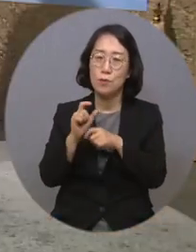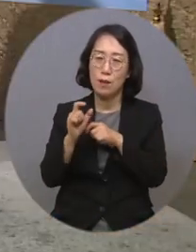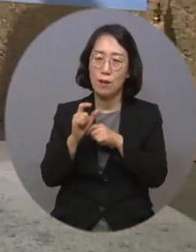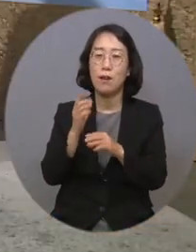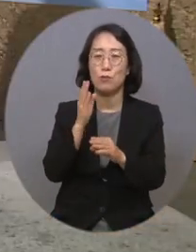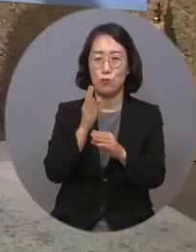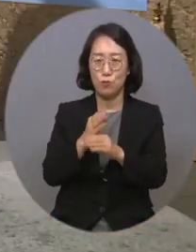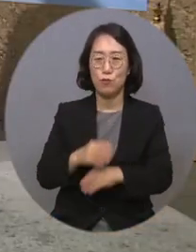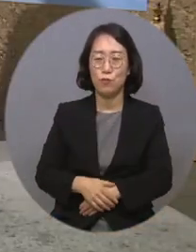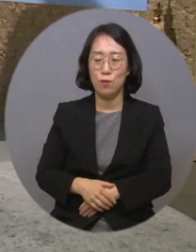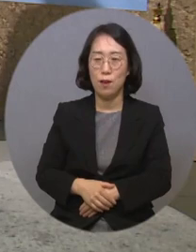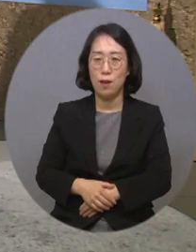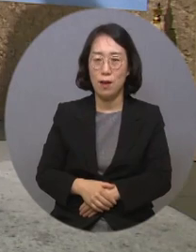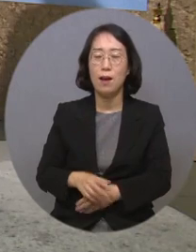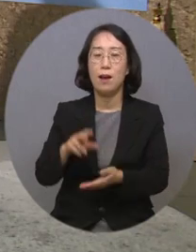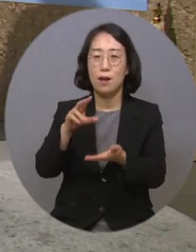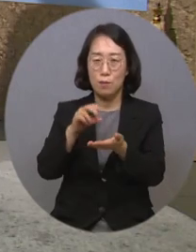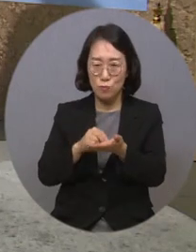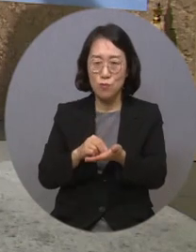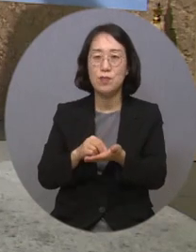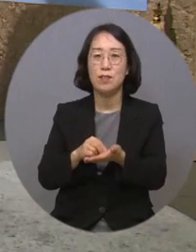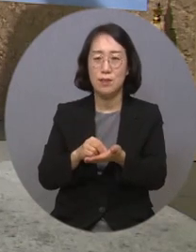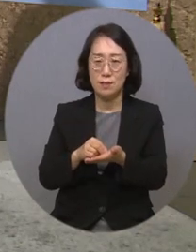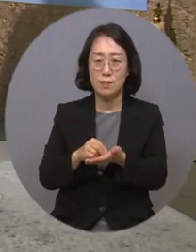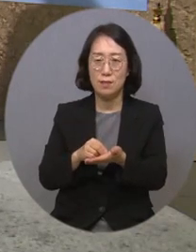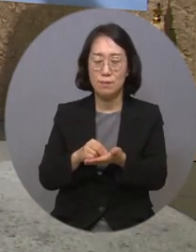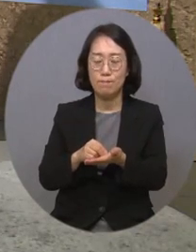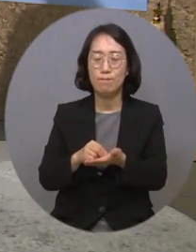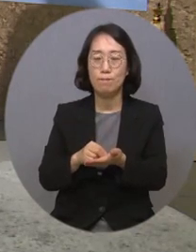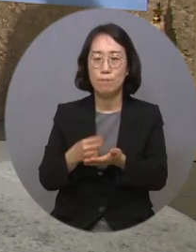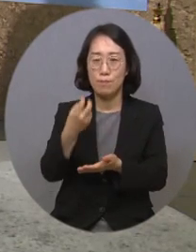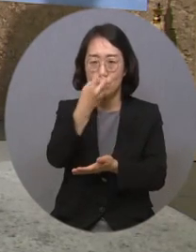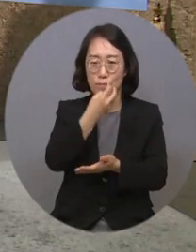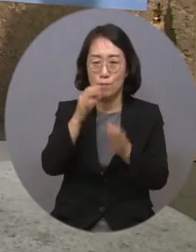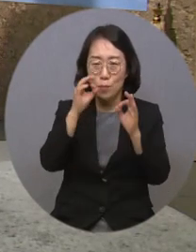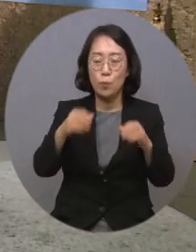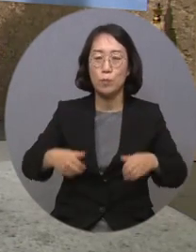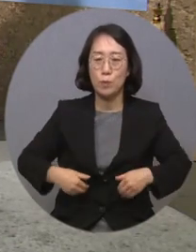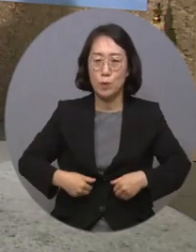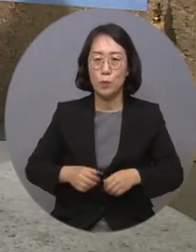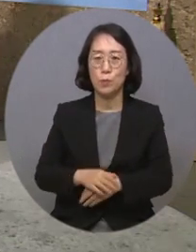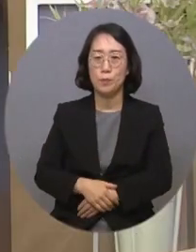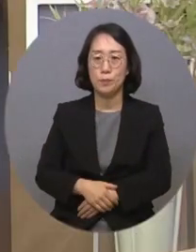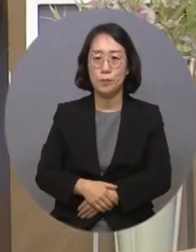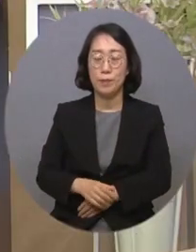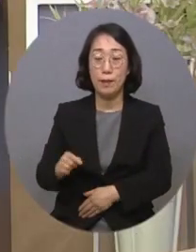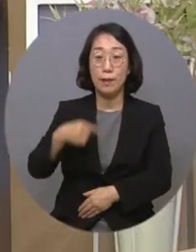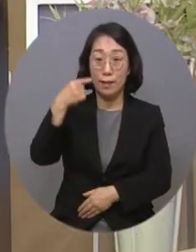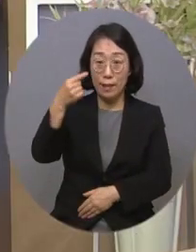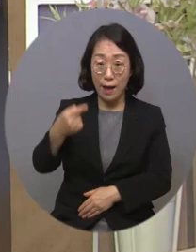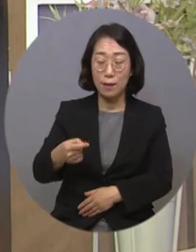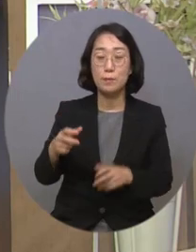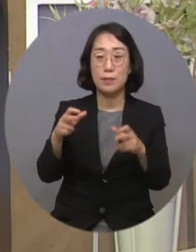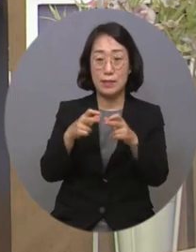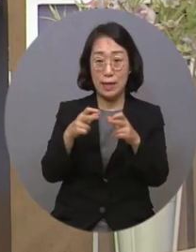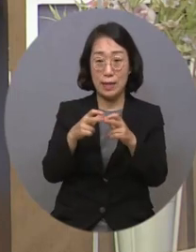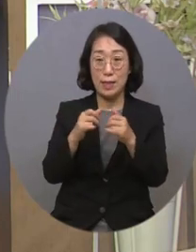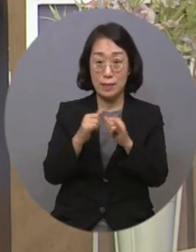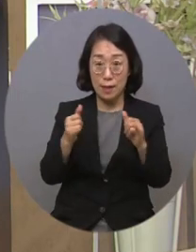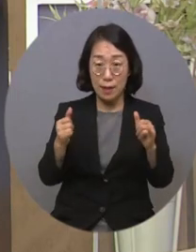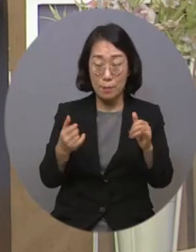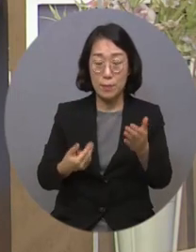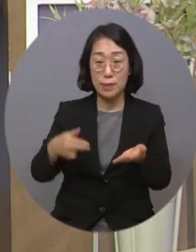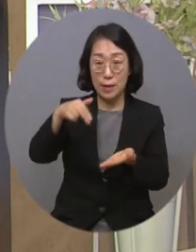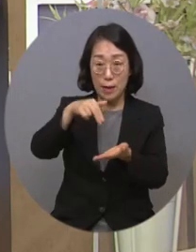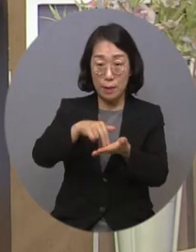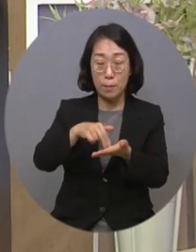그런 부분을 네. 고려를 해 봐야겠네요. 네. 네. 그리고 이어서 또 장애인분들이 자립할 수